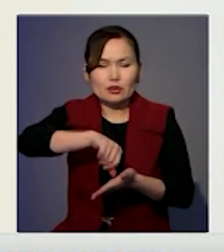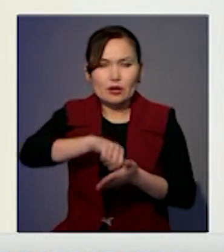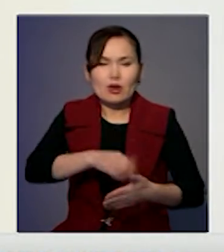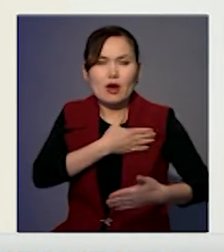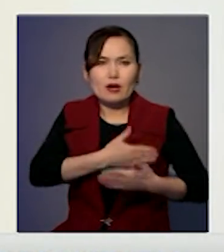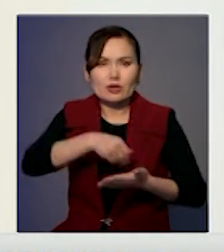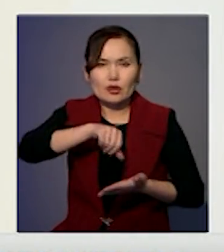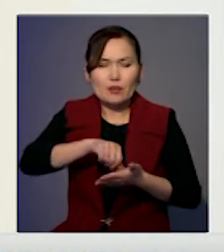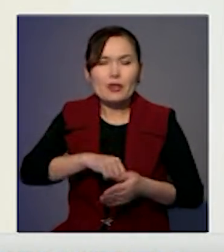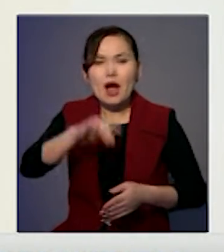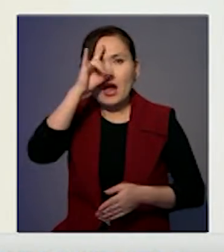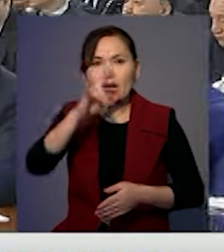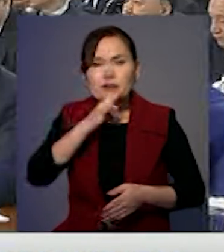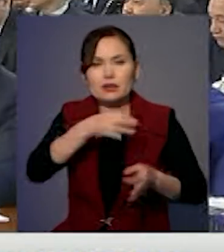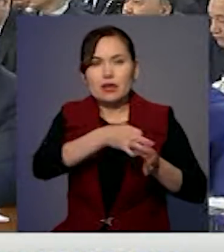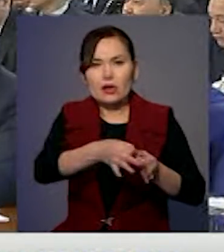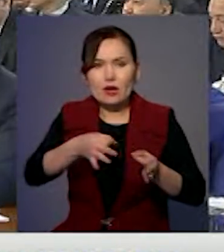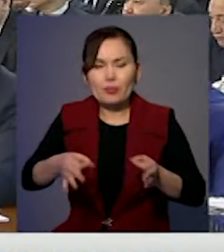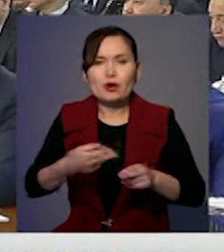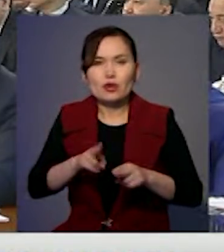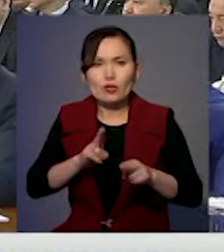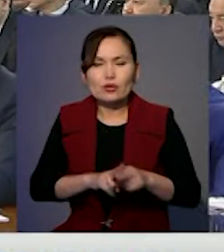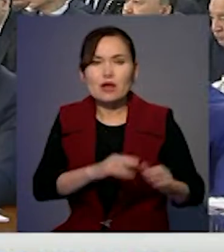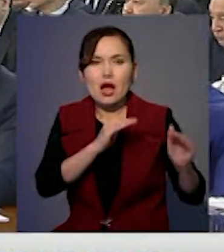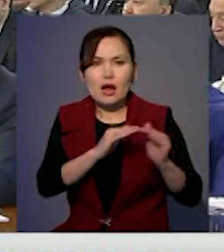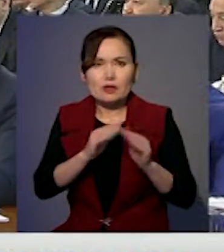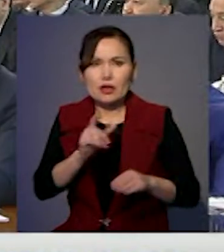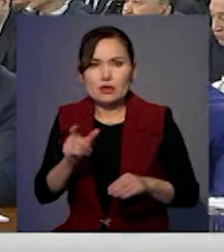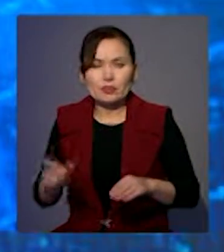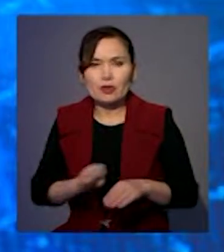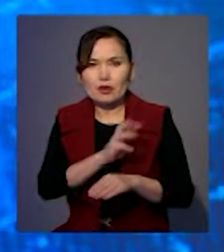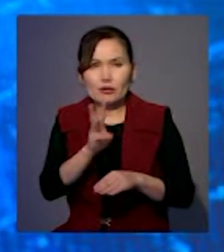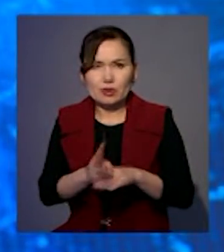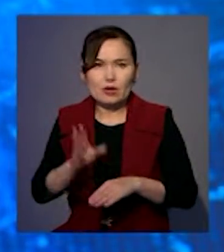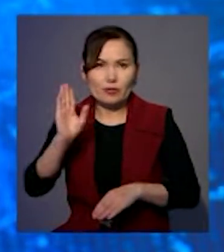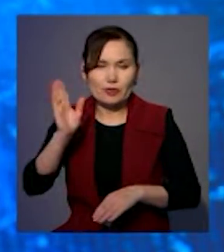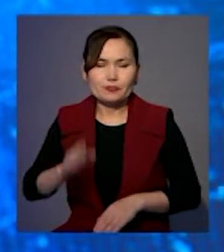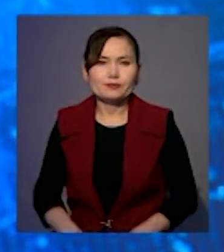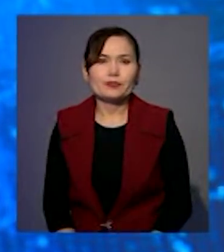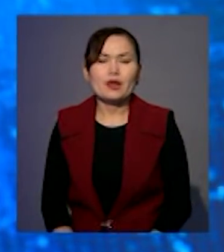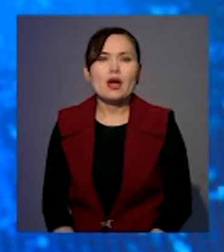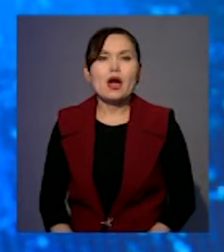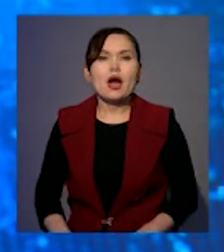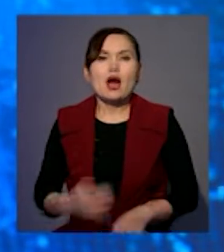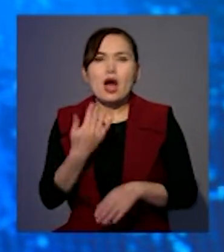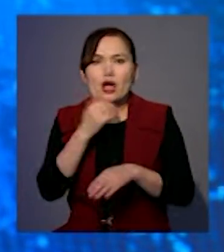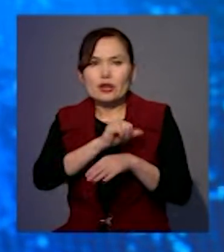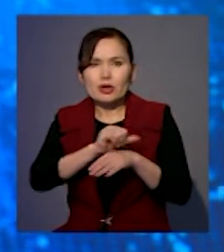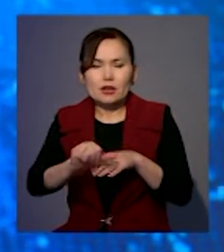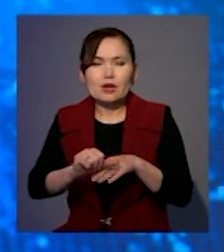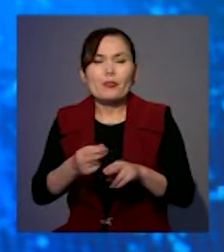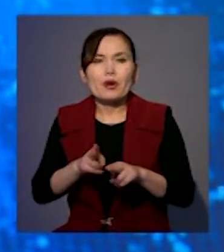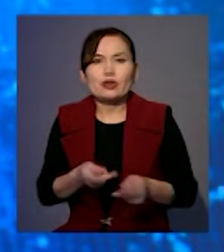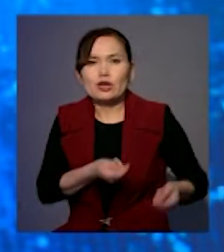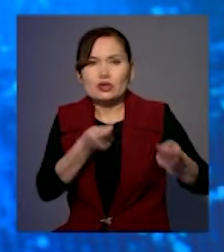қамтып отыр. 128 филиалы жұмыс істейді. Импортталған өнімнің бәрі қымбат,